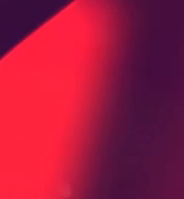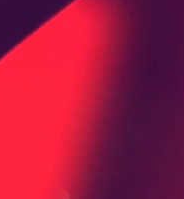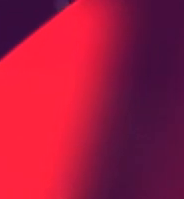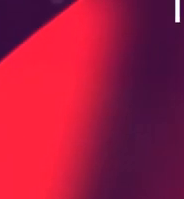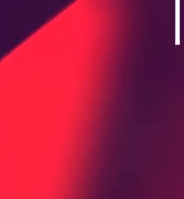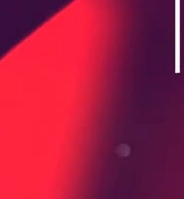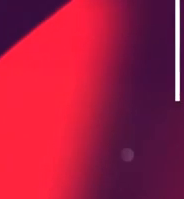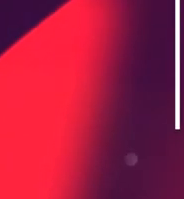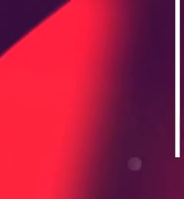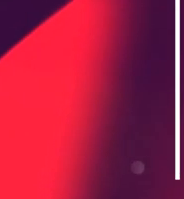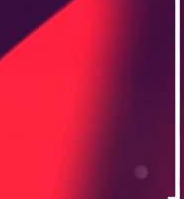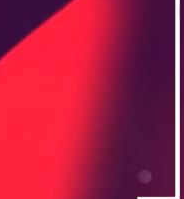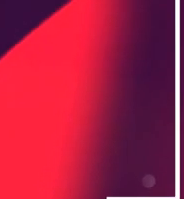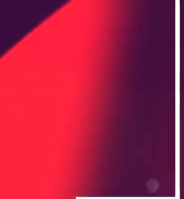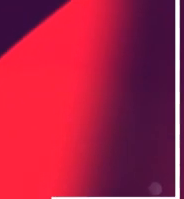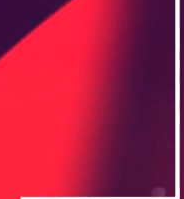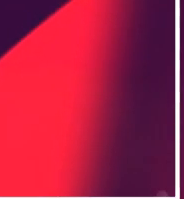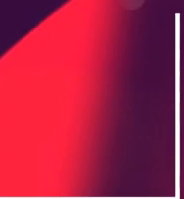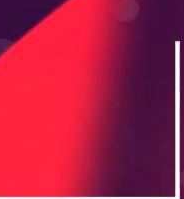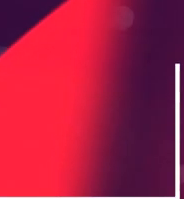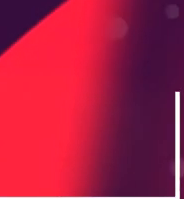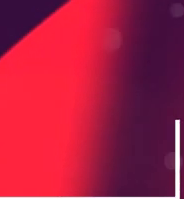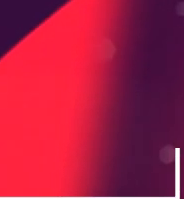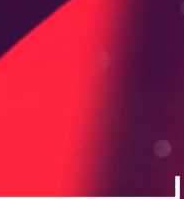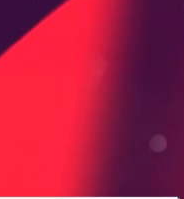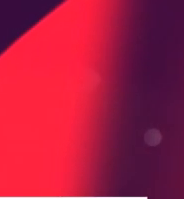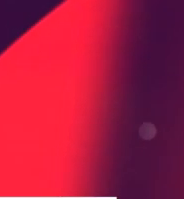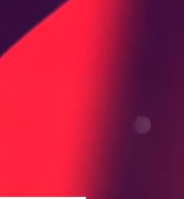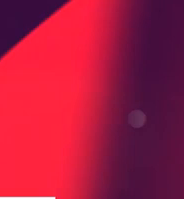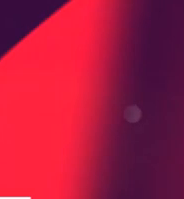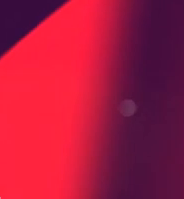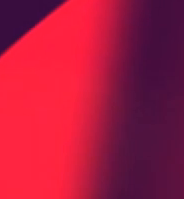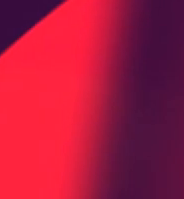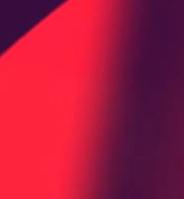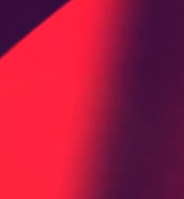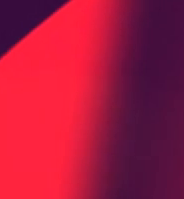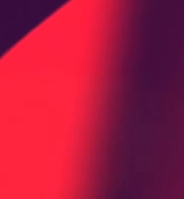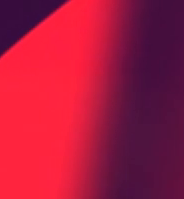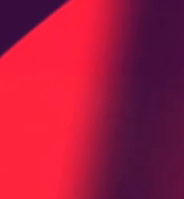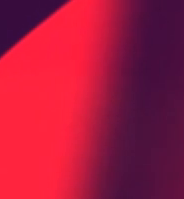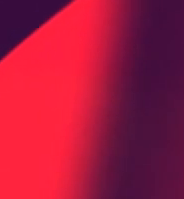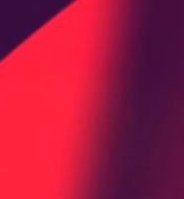දිනපතා අලුත් වීඩියෝ සහ ප්‍රවෘත්ති නැරඹීමට ඉහත බටන් එක ක්ලික් කර සියත ටීවී සබ්ස්ක්‍රයිබ් කරන්න.